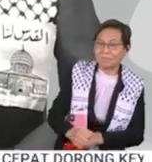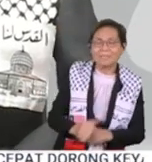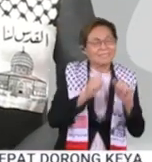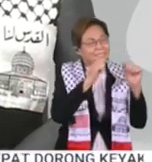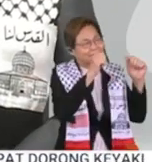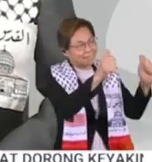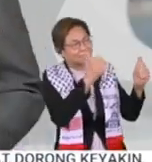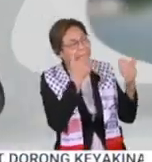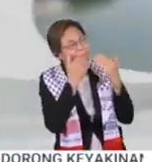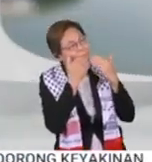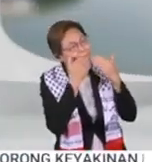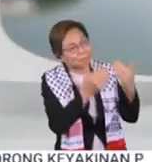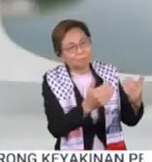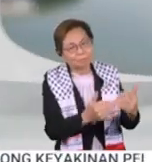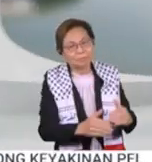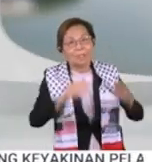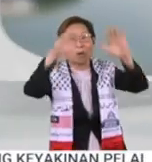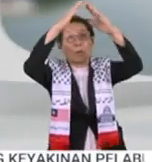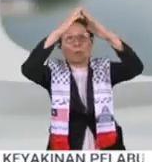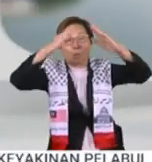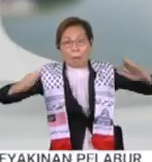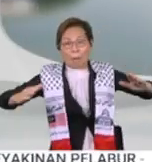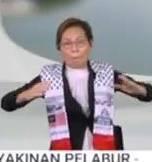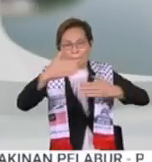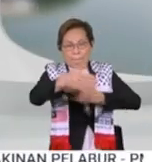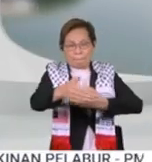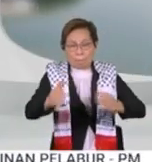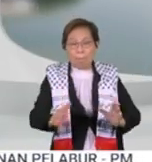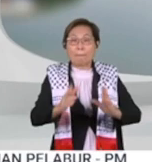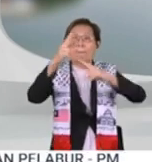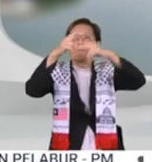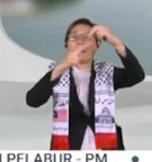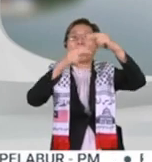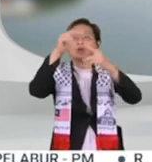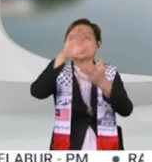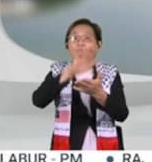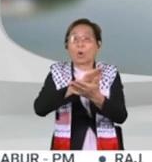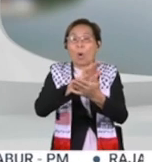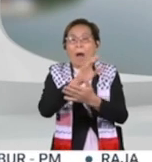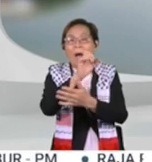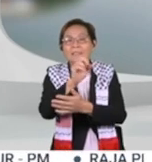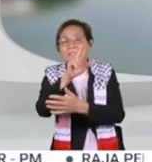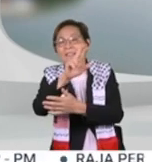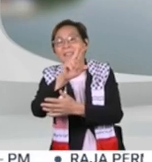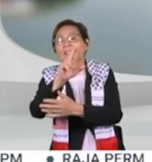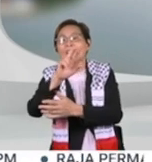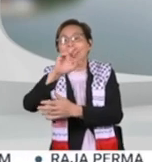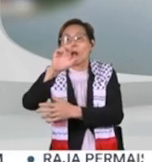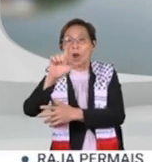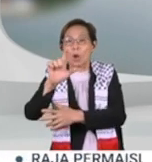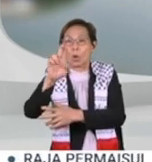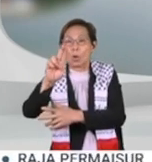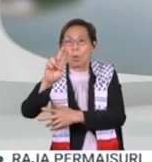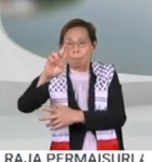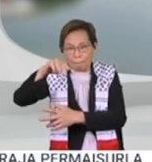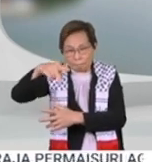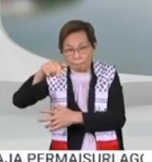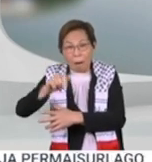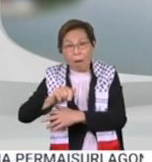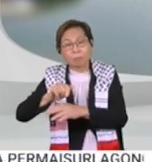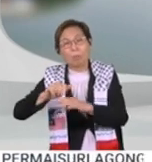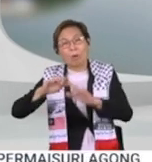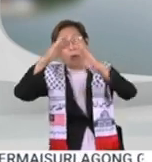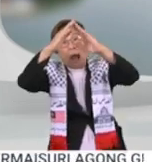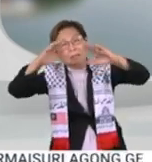Baik, terima kasih Zahir. Atap sebuah blok bangunan di Sekolah Kebangsaan SK Lupak Beaufort diterbangkan angin